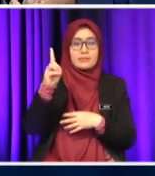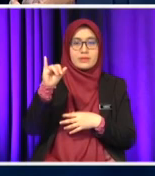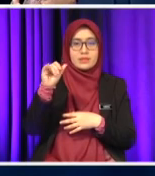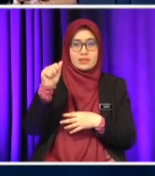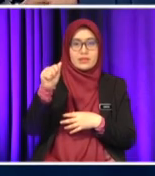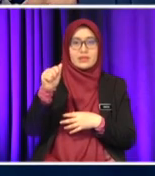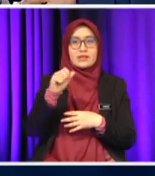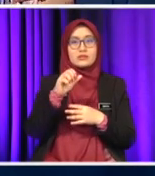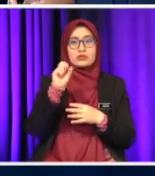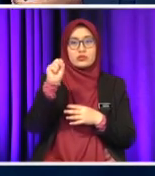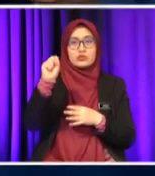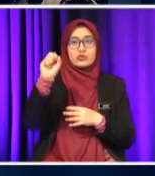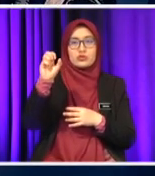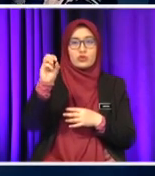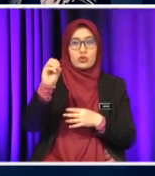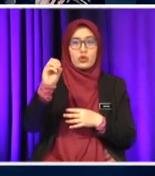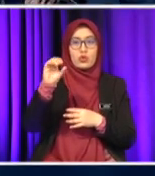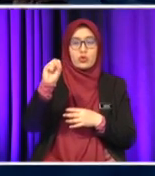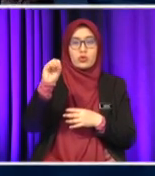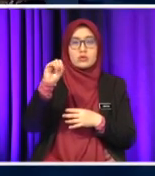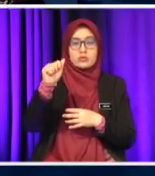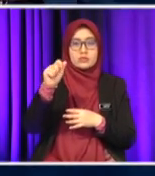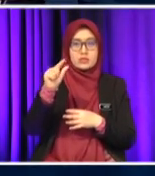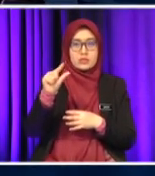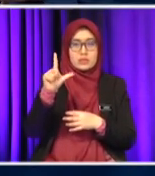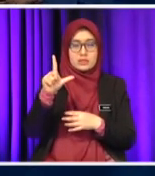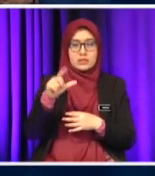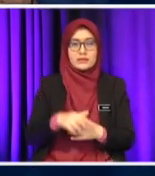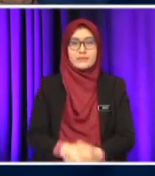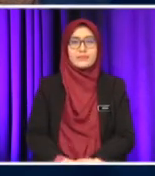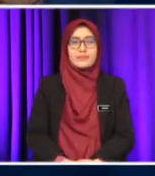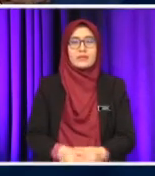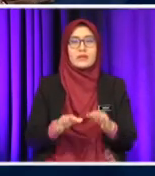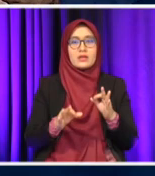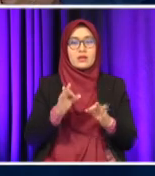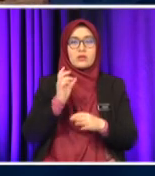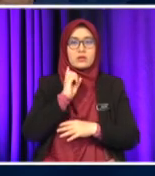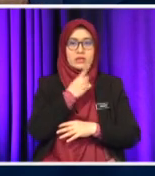dan seterusnya bila kita pilih satu produk tadi eh satu jenis media